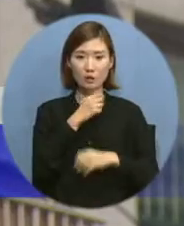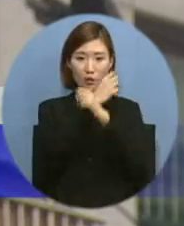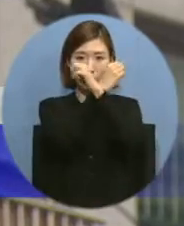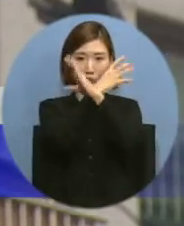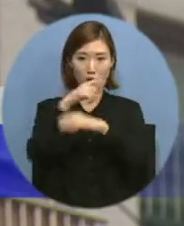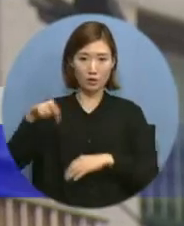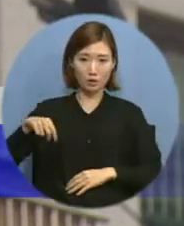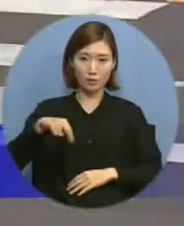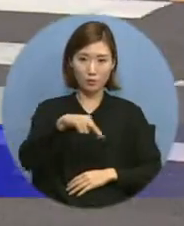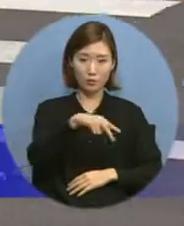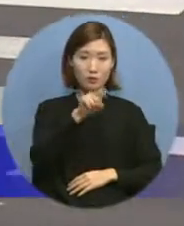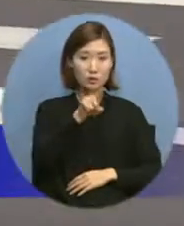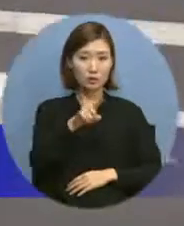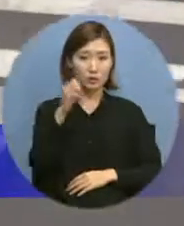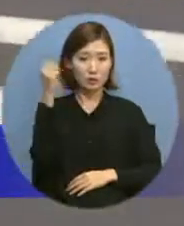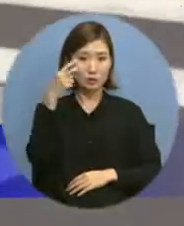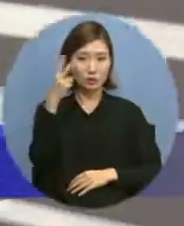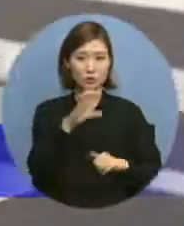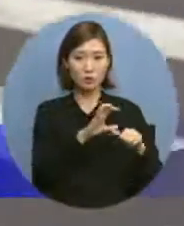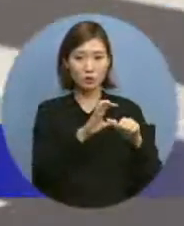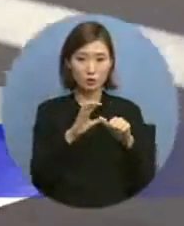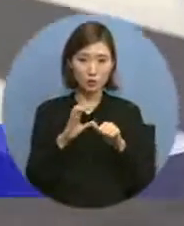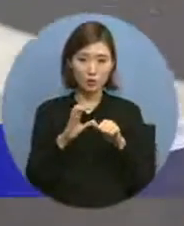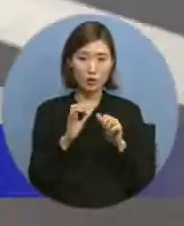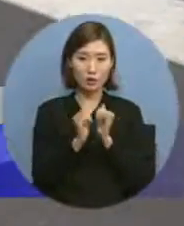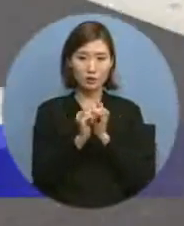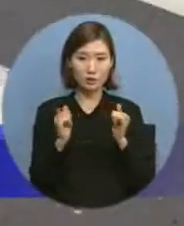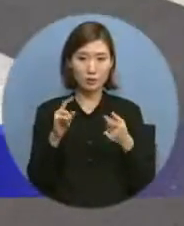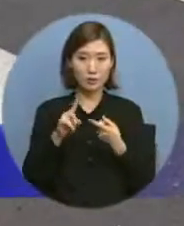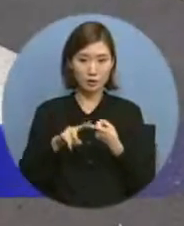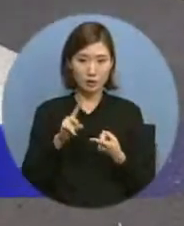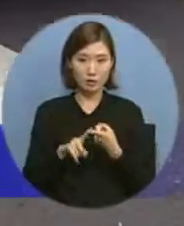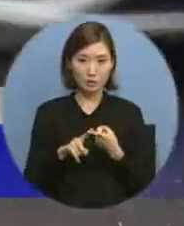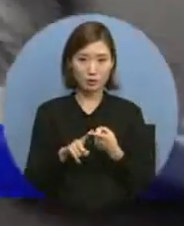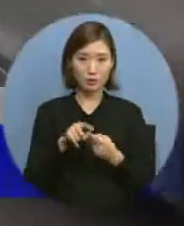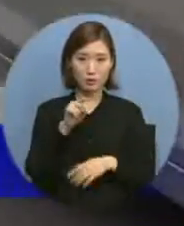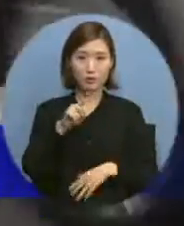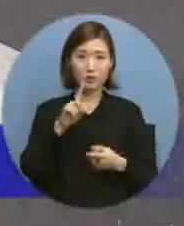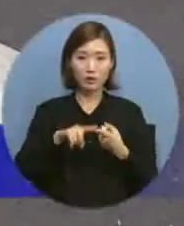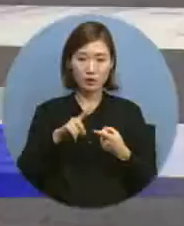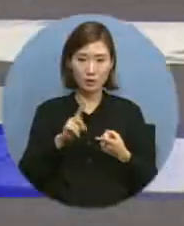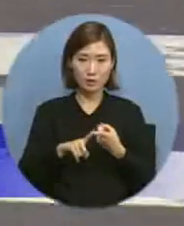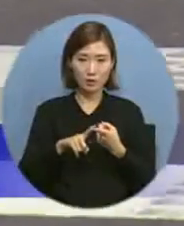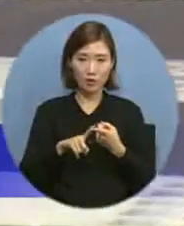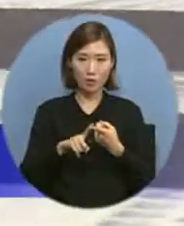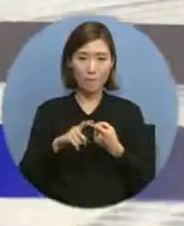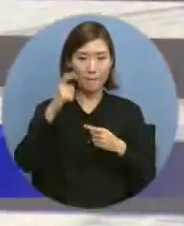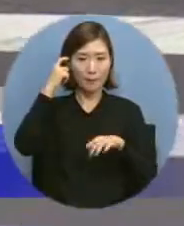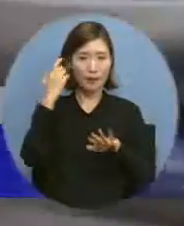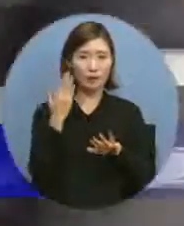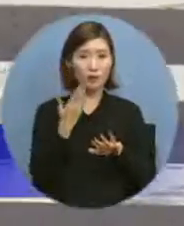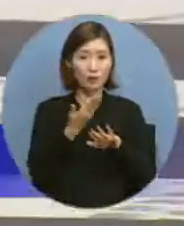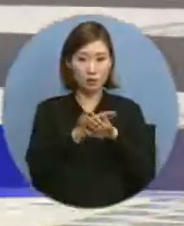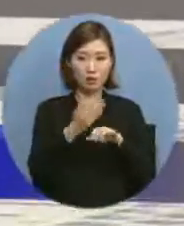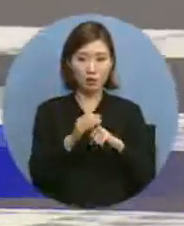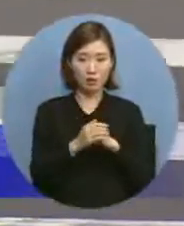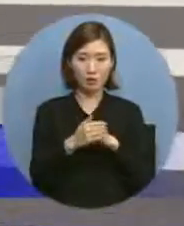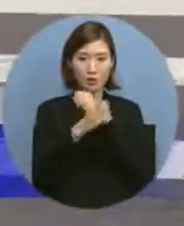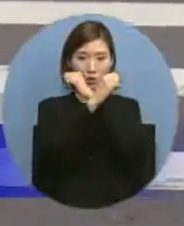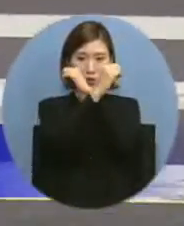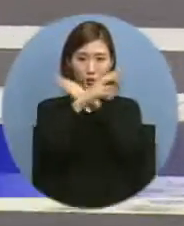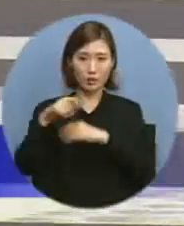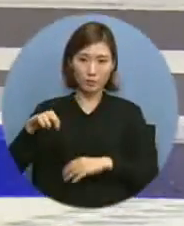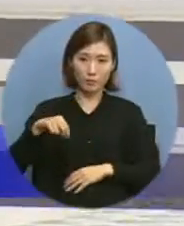네네네. 그런데 이제 그걸 또 이용하시는 반대 분들 같은 경우는 이설 자체를 또 반대를 했어요. 네.